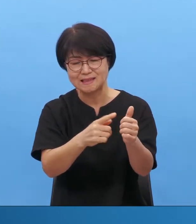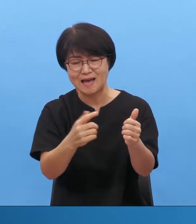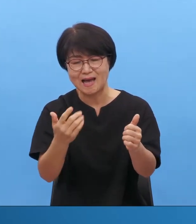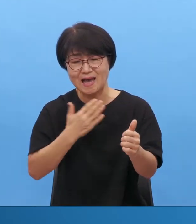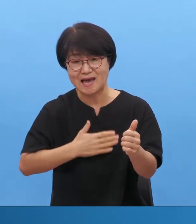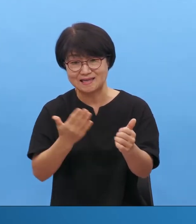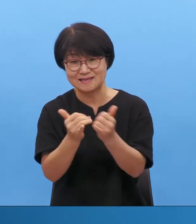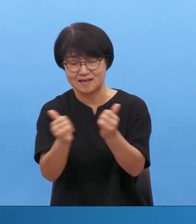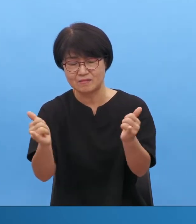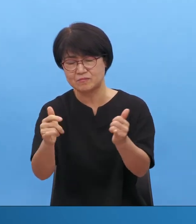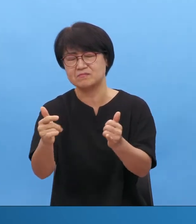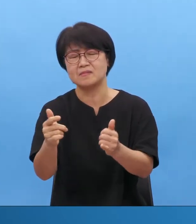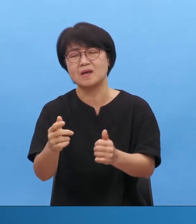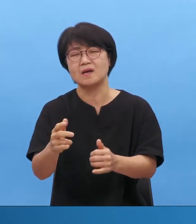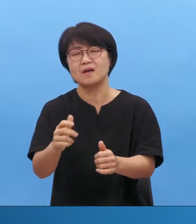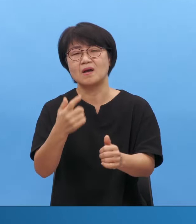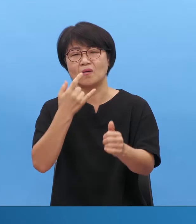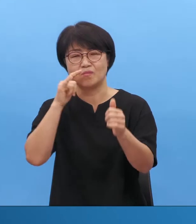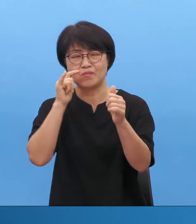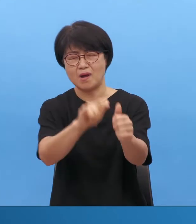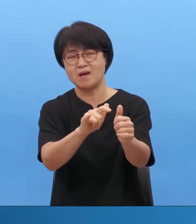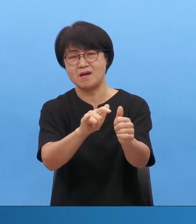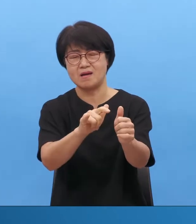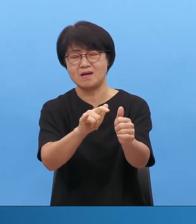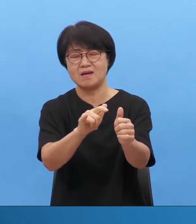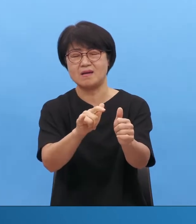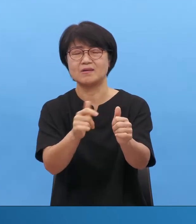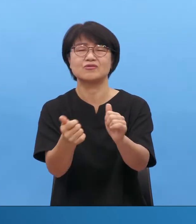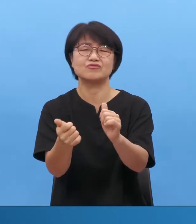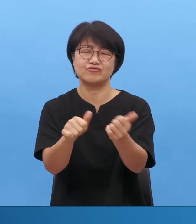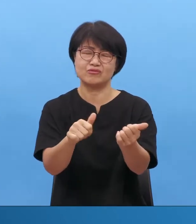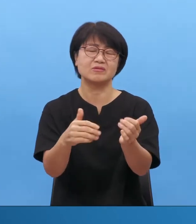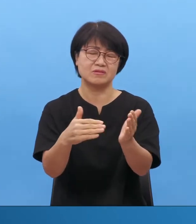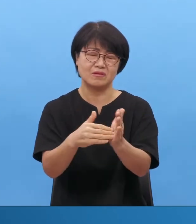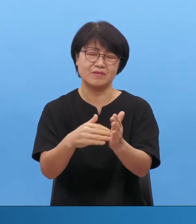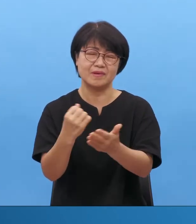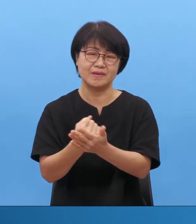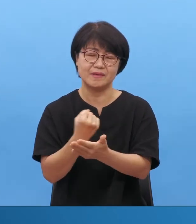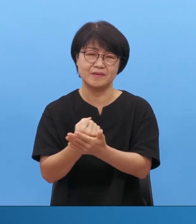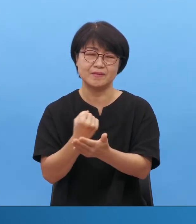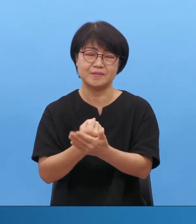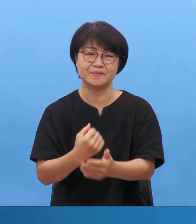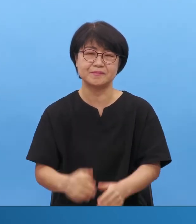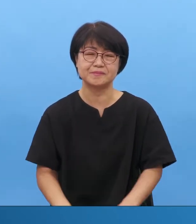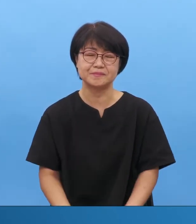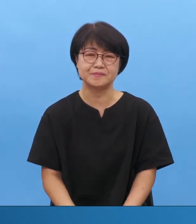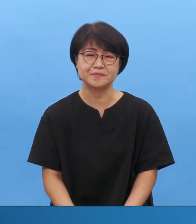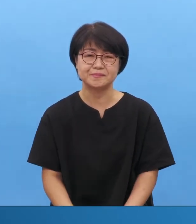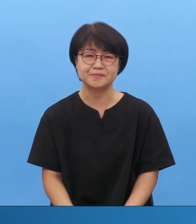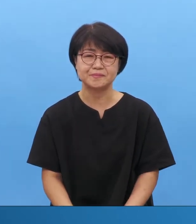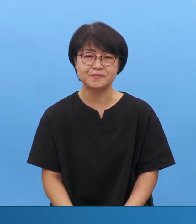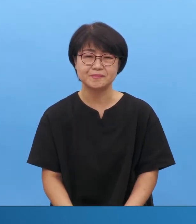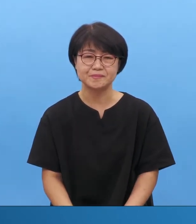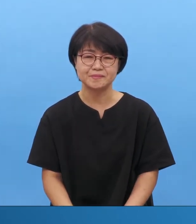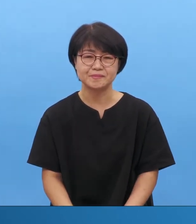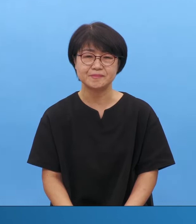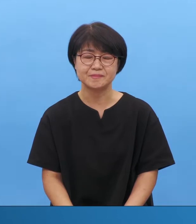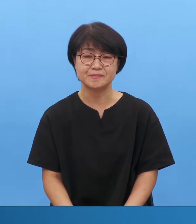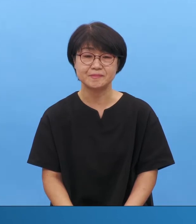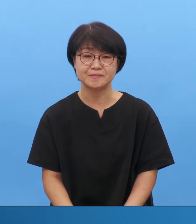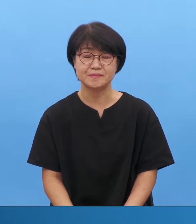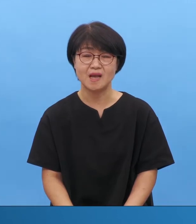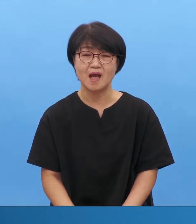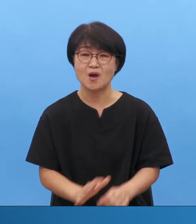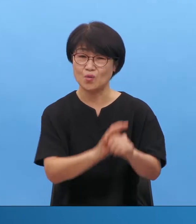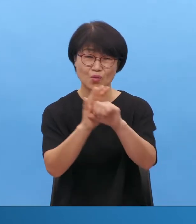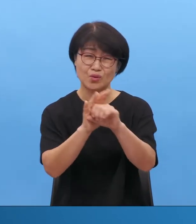그래서 이게 뭐 어떤 사람은 나는 걸려도 뭐 별로 뭐 괜찮더라는 사람이 있지만 그렇지 않습니다. 후유증이 있어요. Now, some people